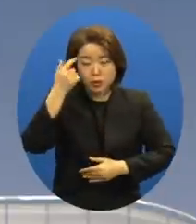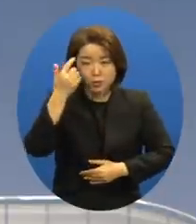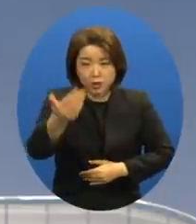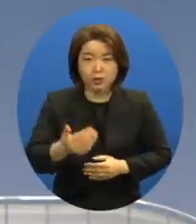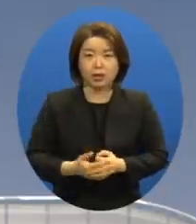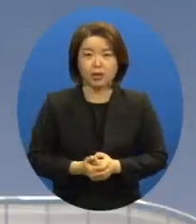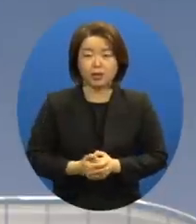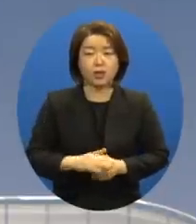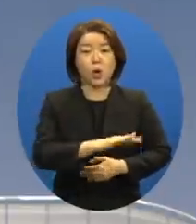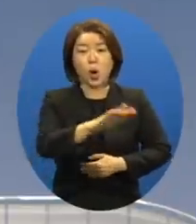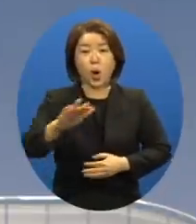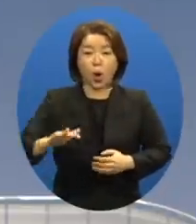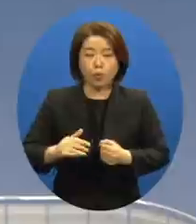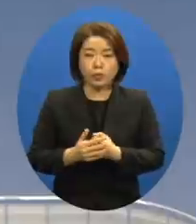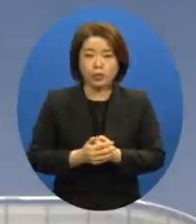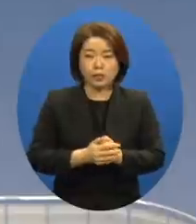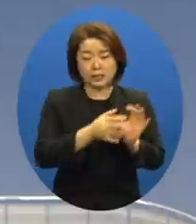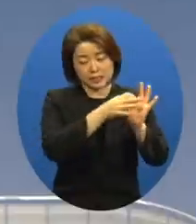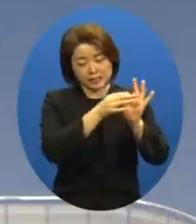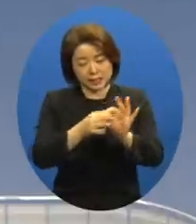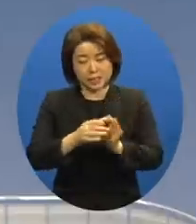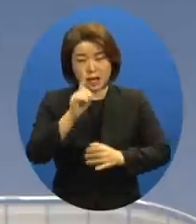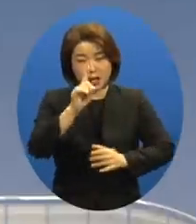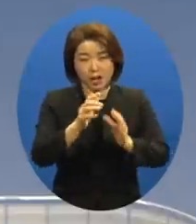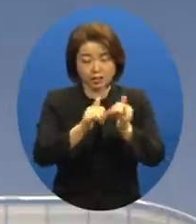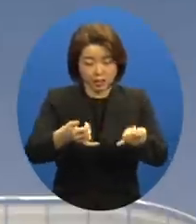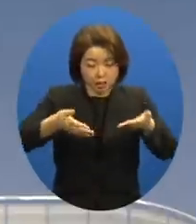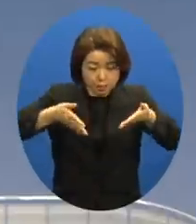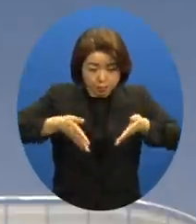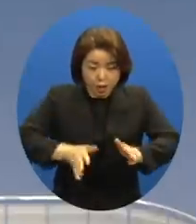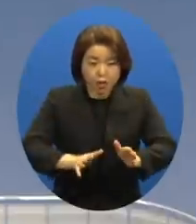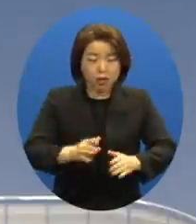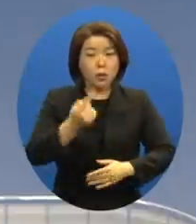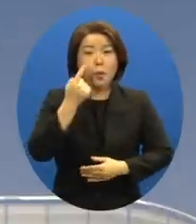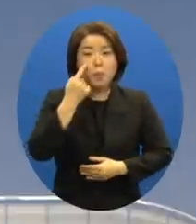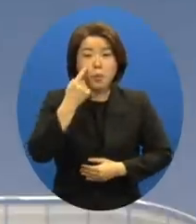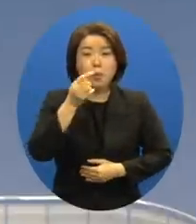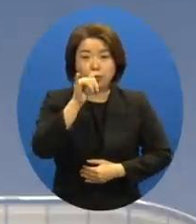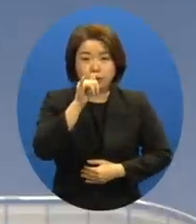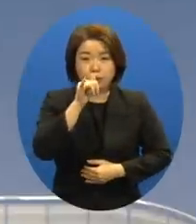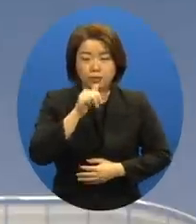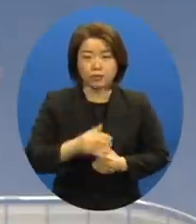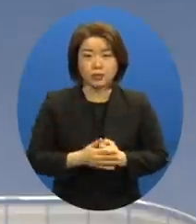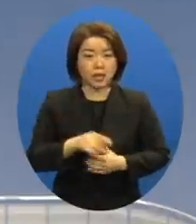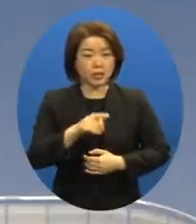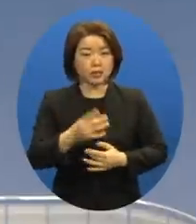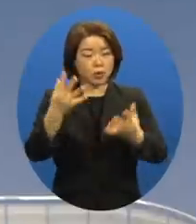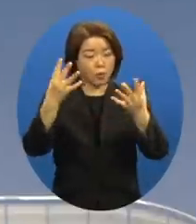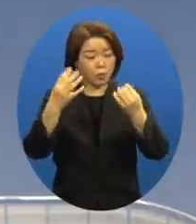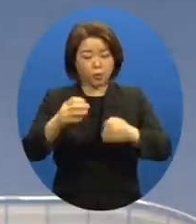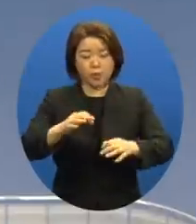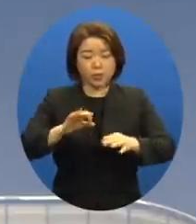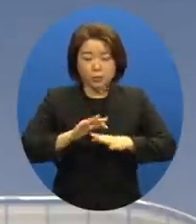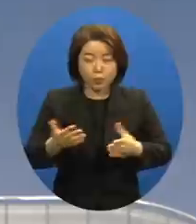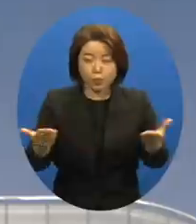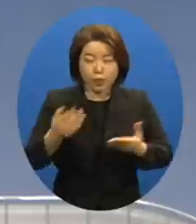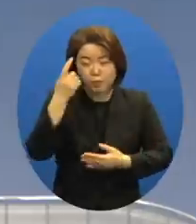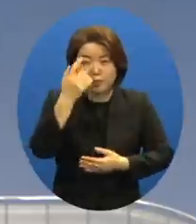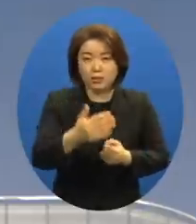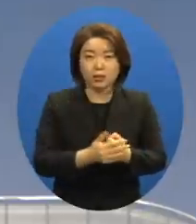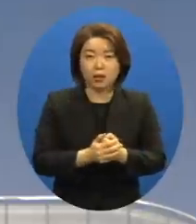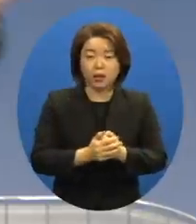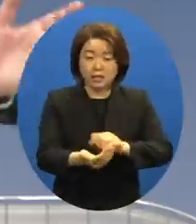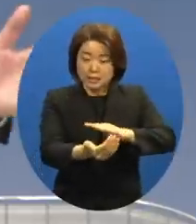우리는 계속 한 사람이 태어나는 것을 보잖아요 그게 얼마나 놀라운 일입니까 고의